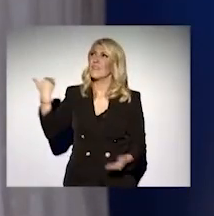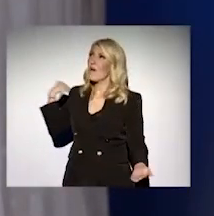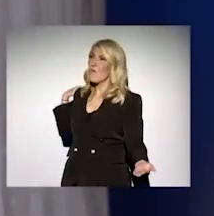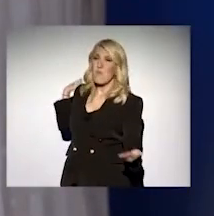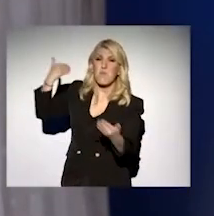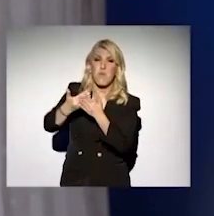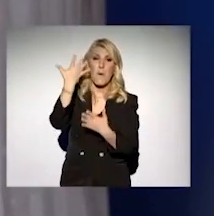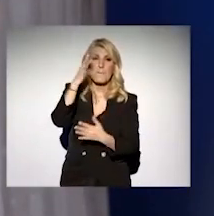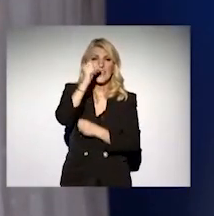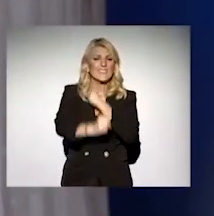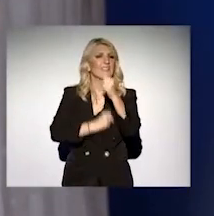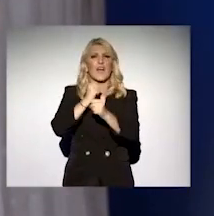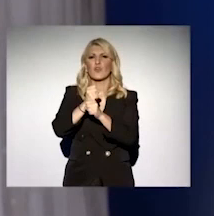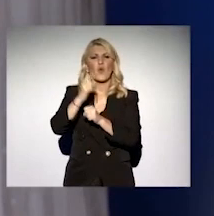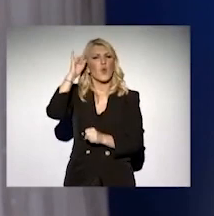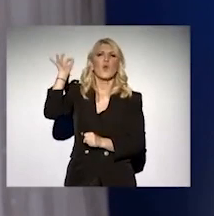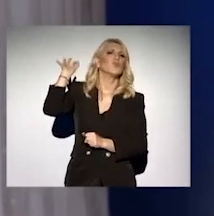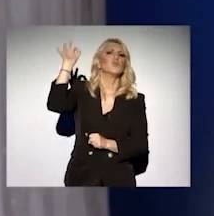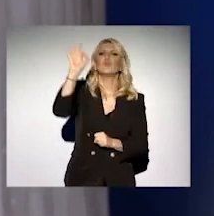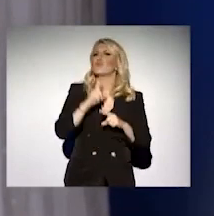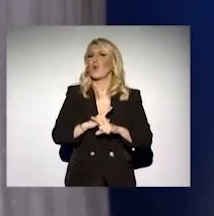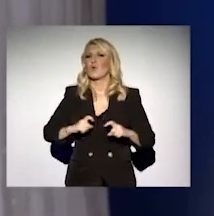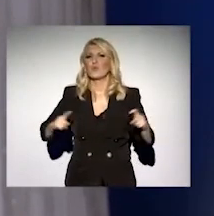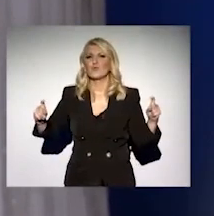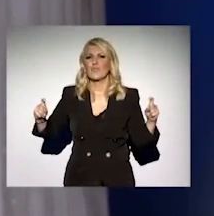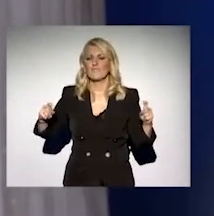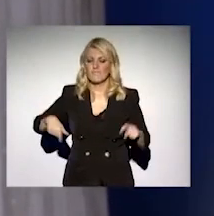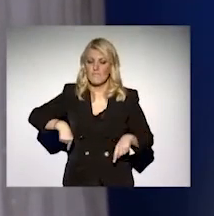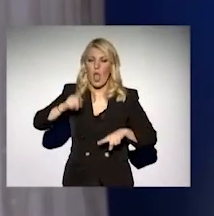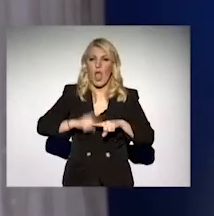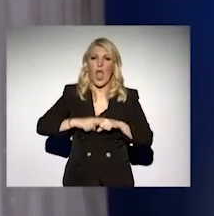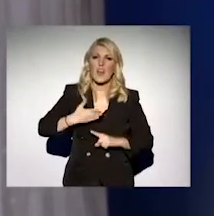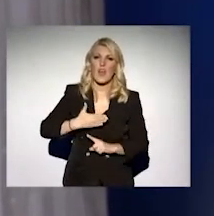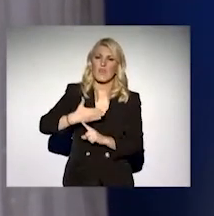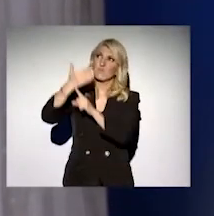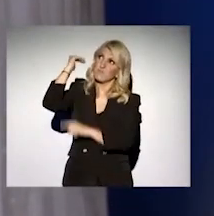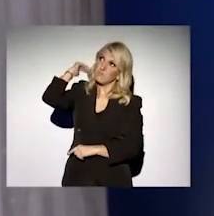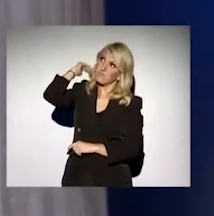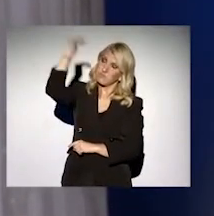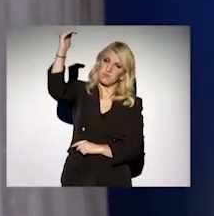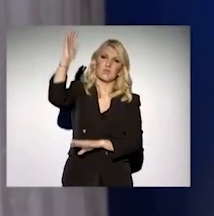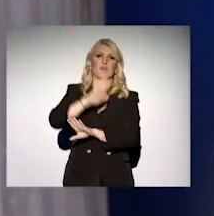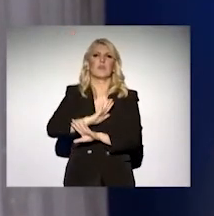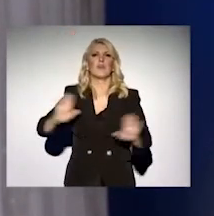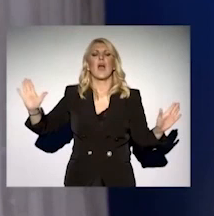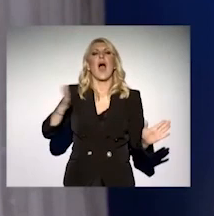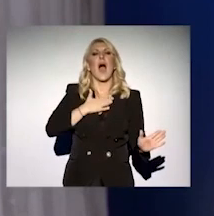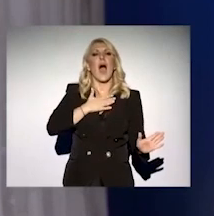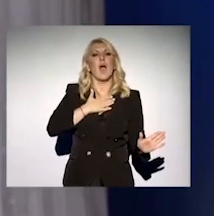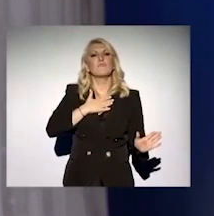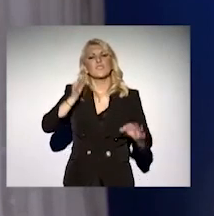ξέφυγε ποτέ από αυτή τη λογική, από αυτή τη στρατηγική και από αυτά τα οποία υπηρετεί διαχρονικά,